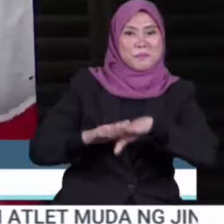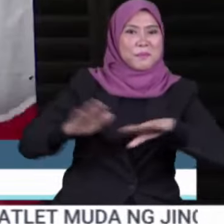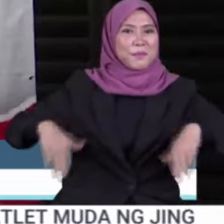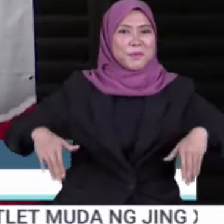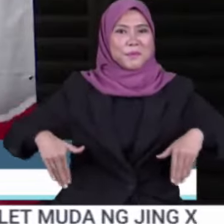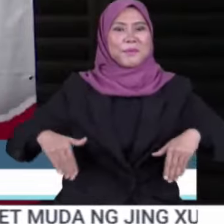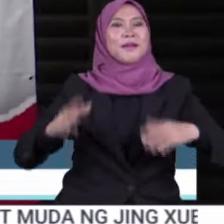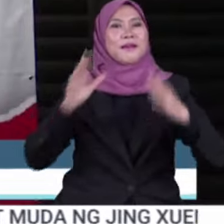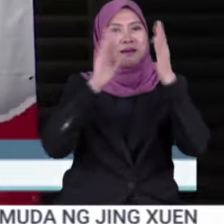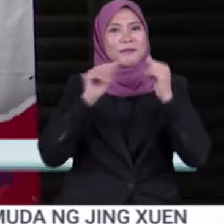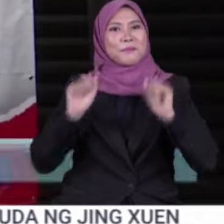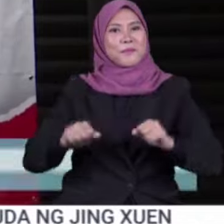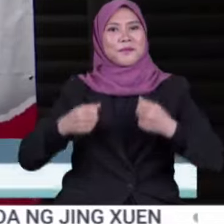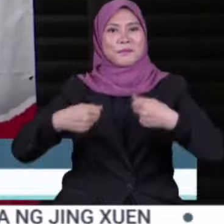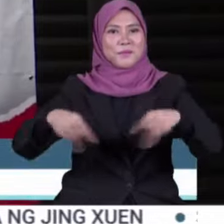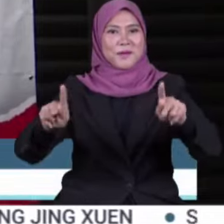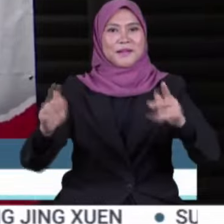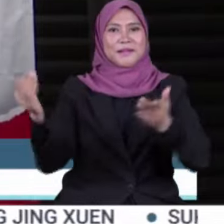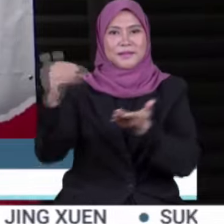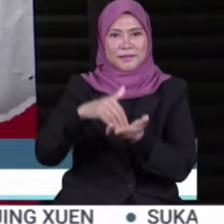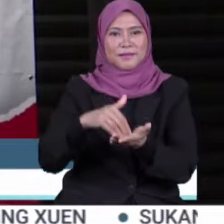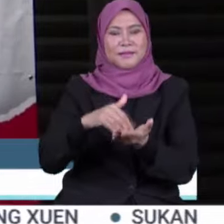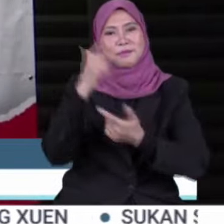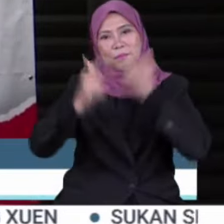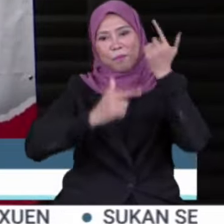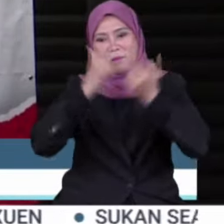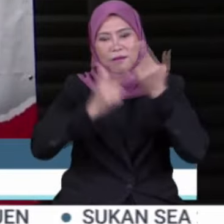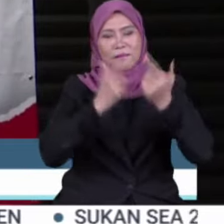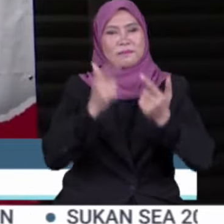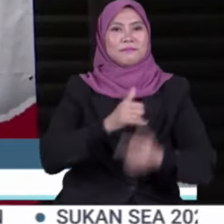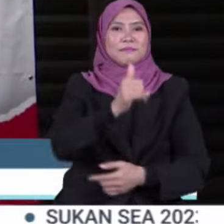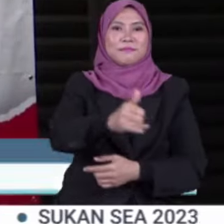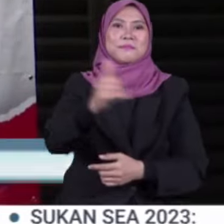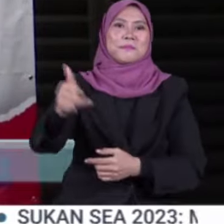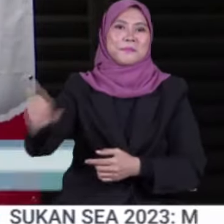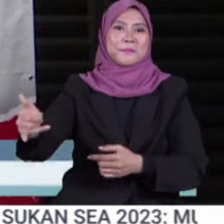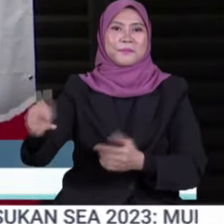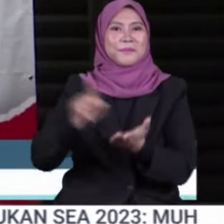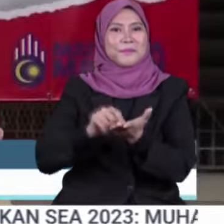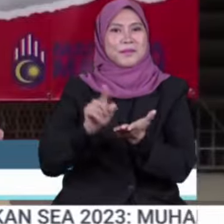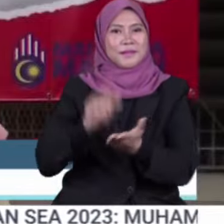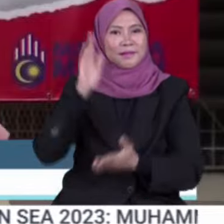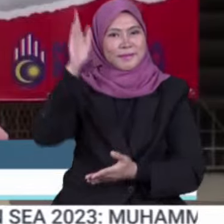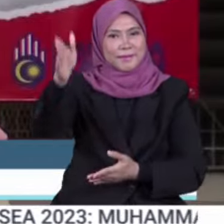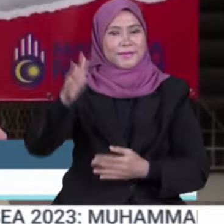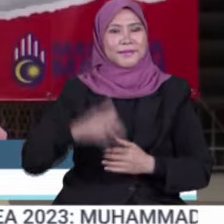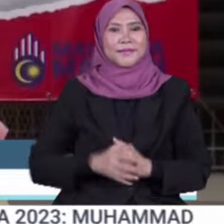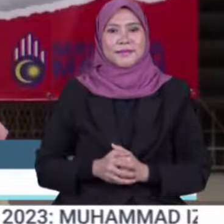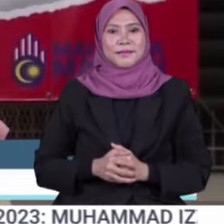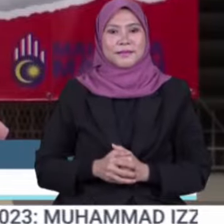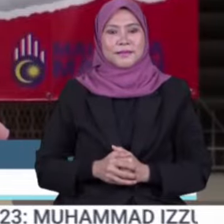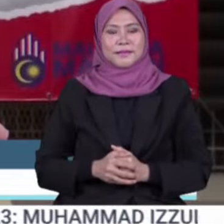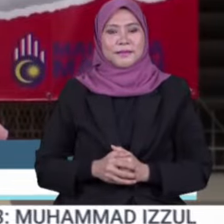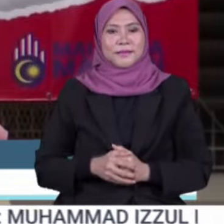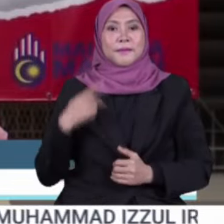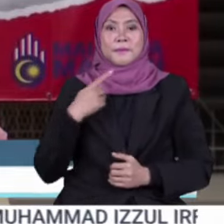saya harap boleh berpeluang untuk sekali lagi mencintai Kembara Media lah pada akan datang. Kami berpeluang